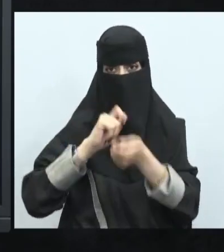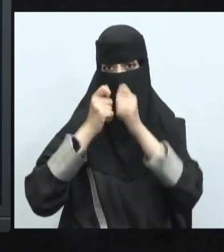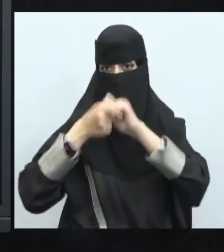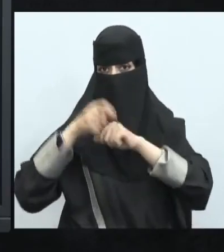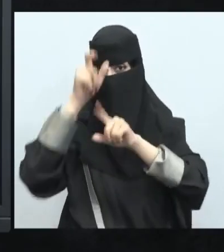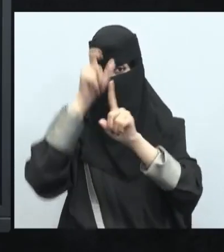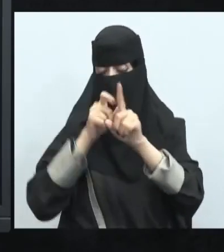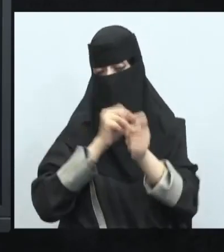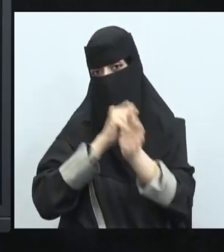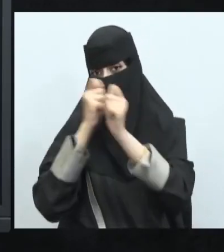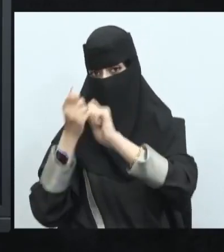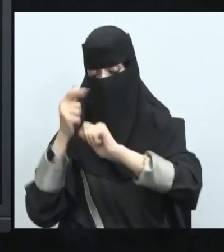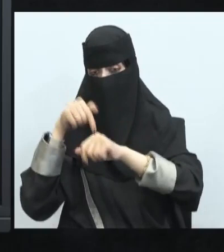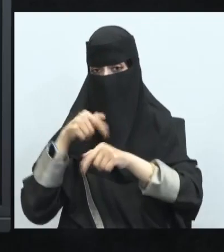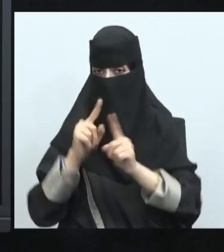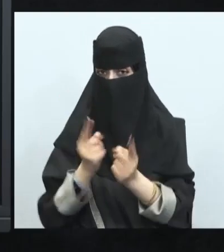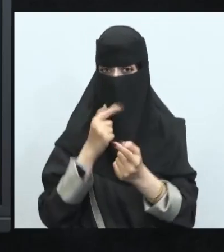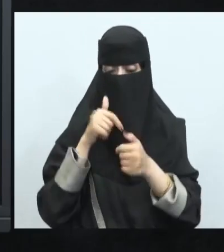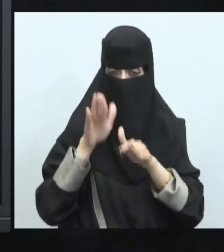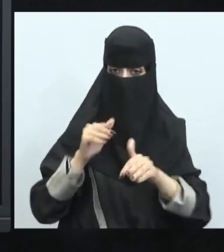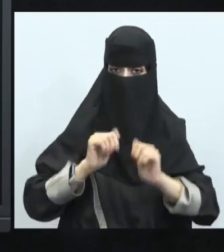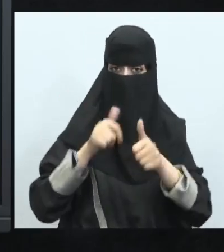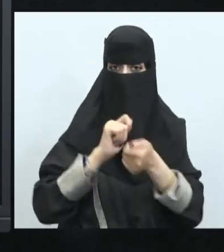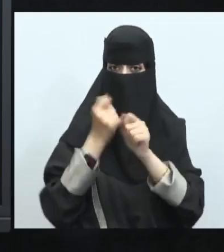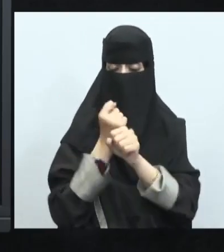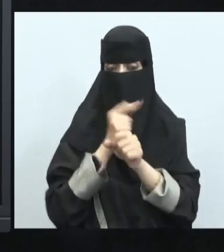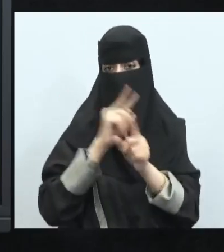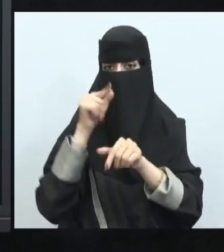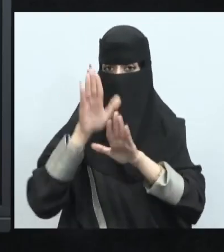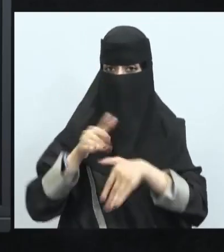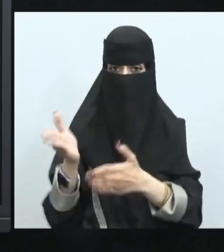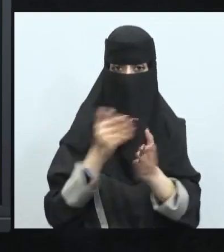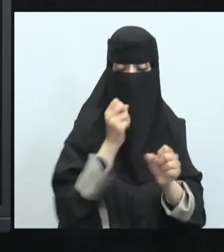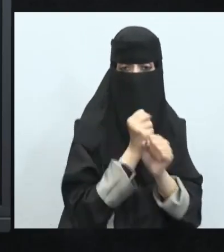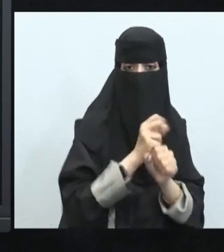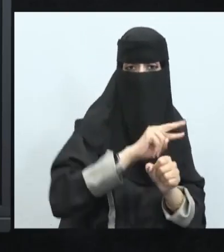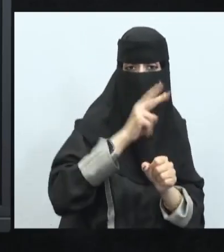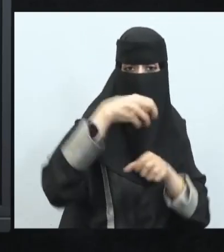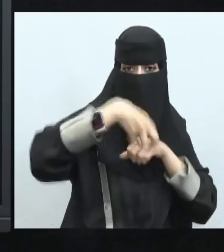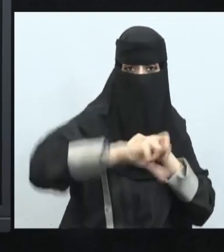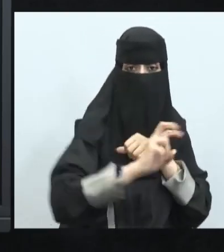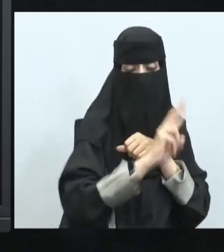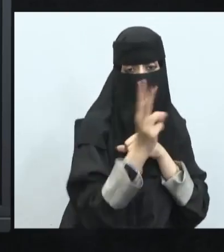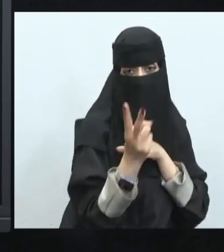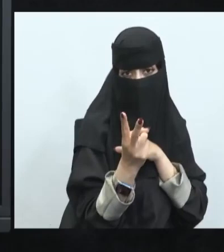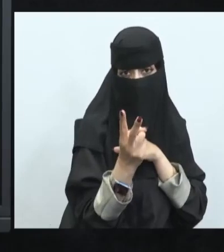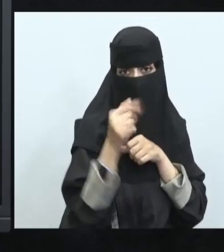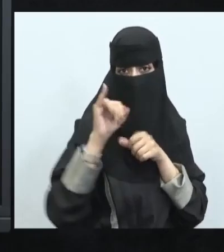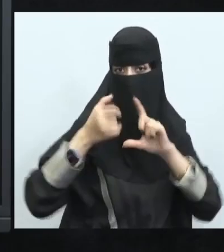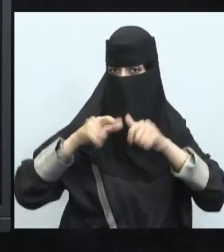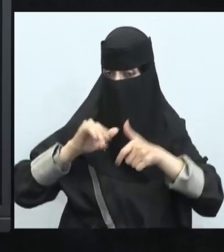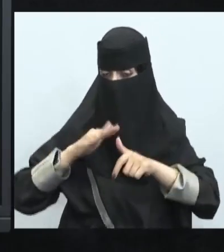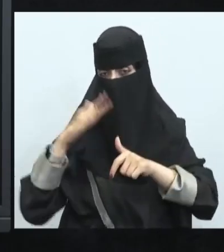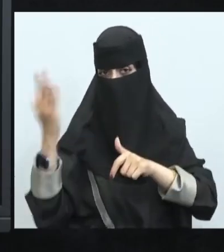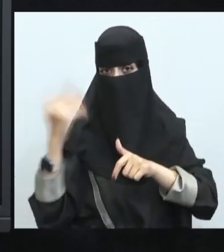مظف الى وظيفه اخرى اذا كان متاح لديها وظائف او تقوم بتوفير له وظيفه في وظيفه مثلا في منظمه اخرى او